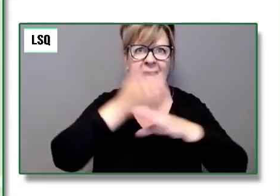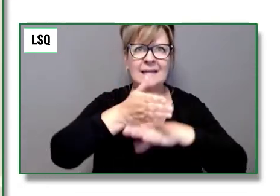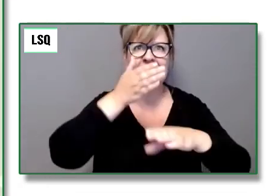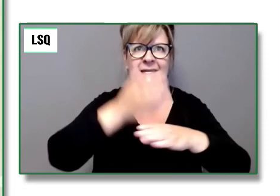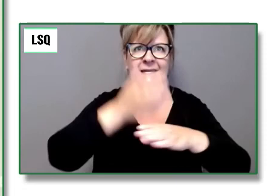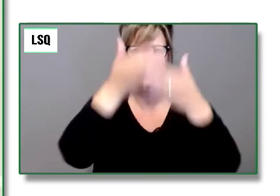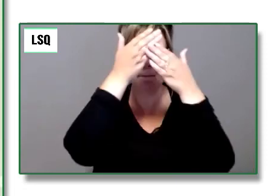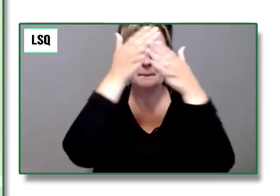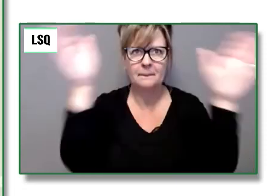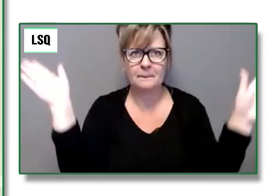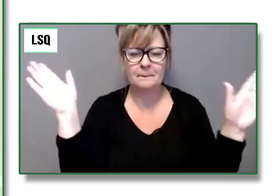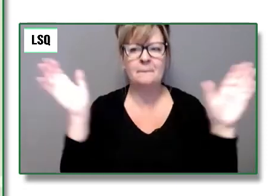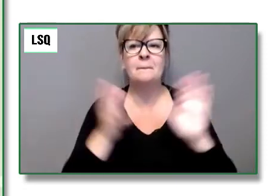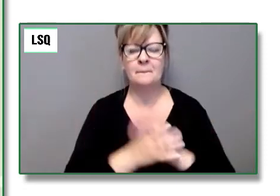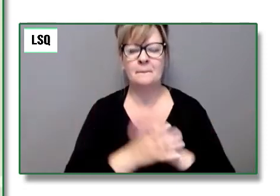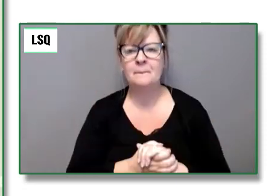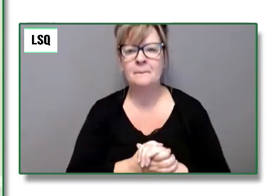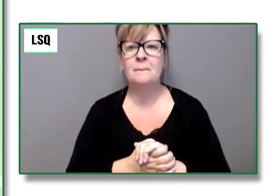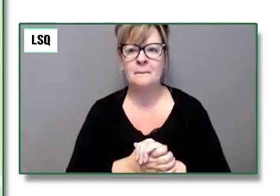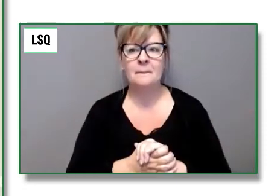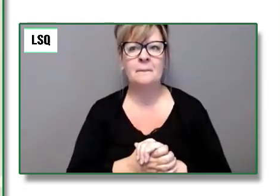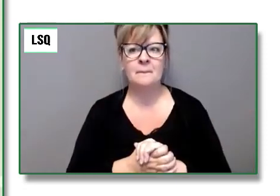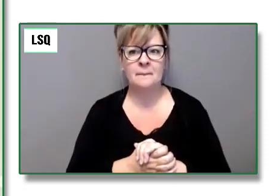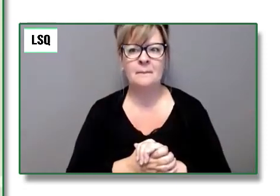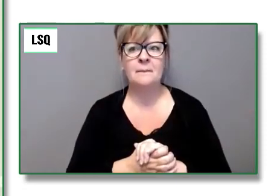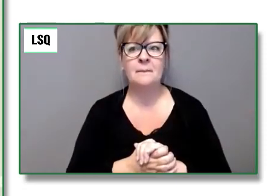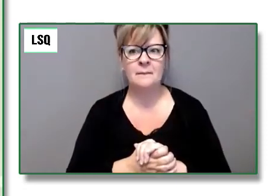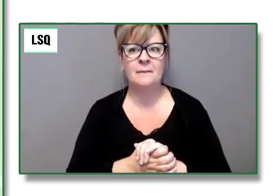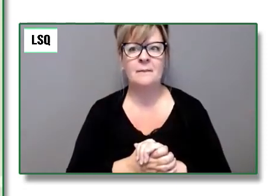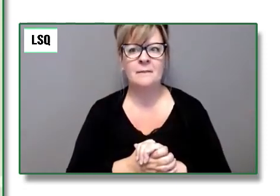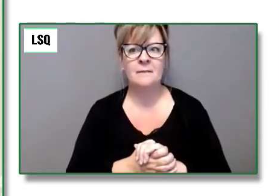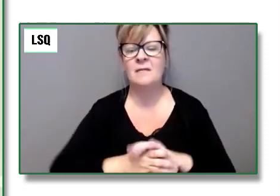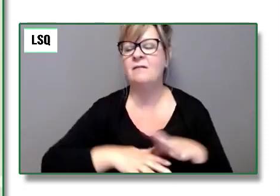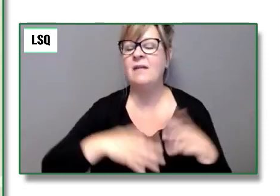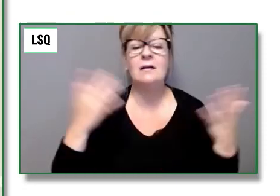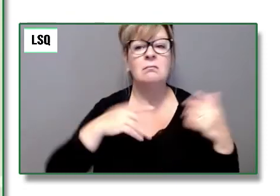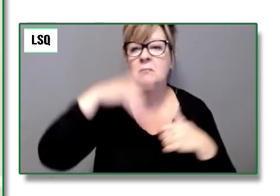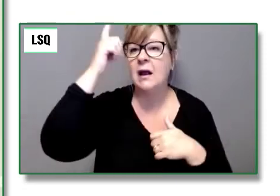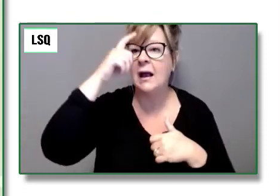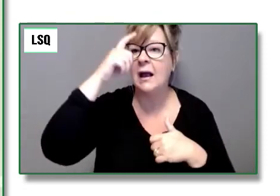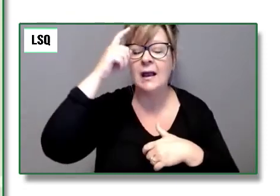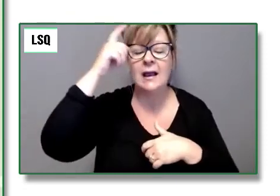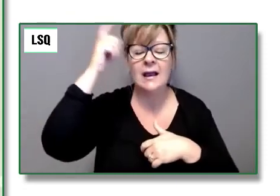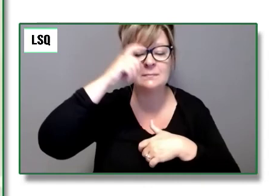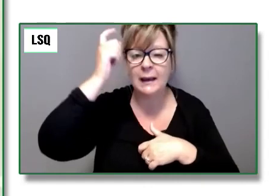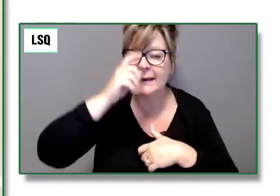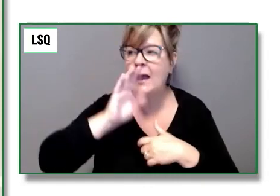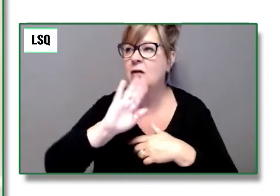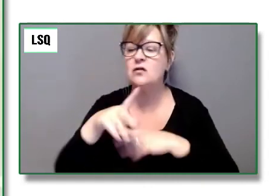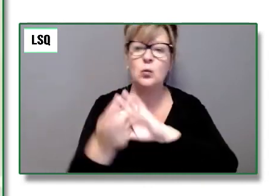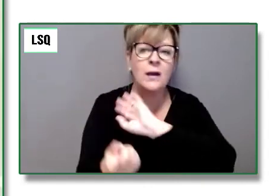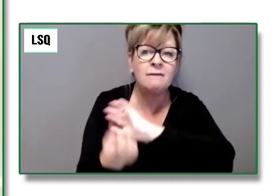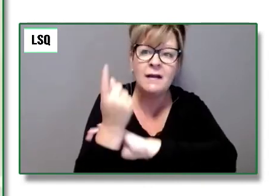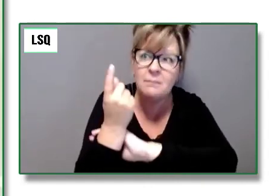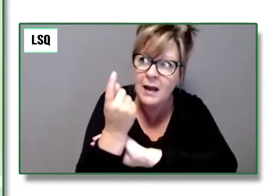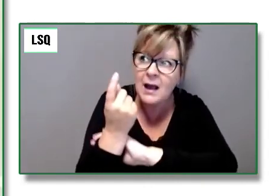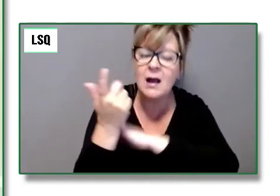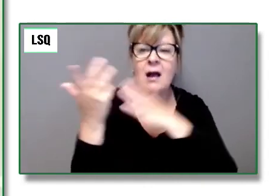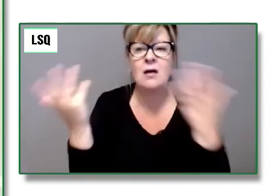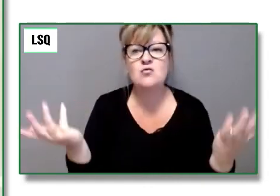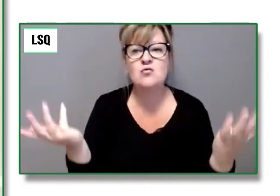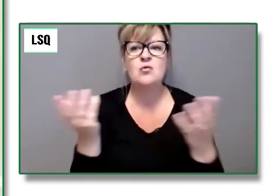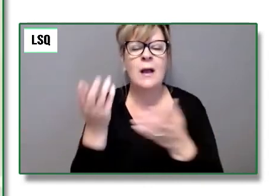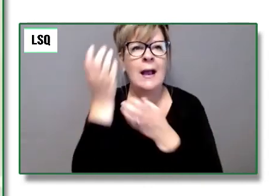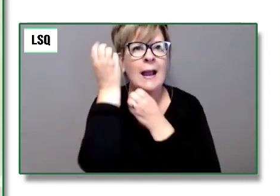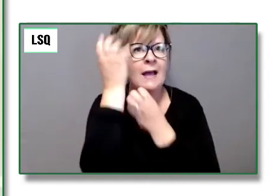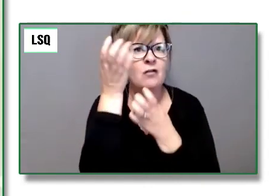organise, l'information dont on fait part, que l'accessibilité y soit dans tout ce que l'on fait. Et c'est ça